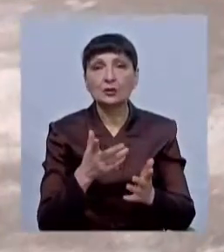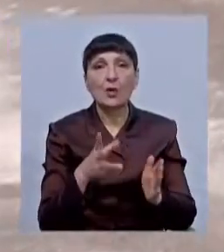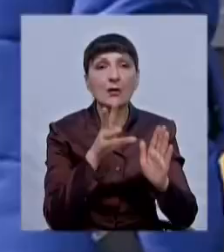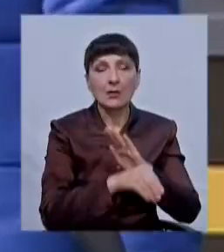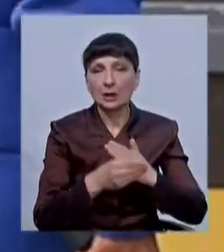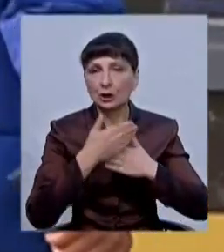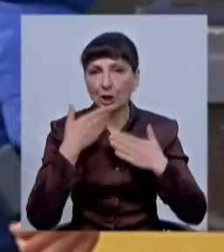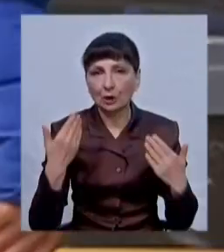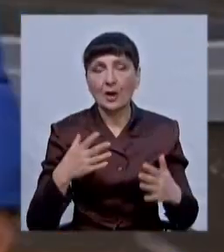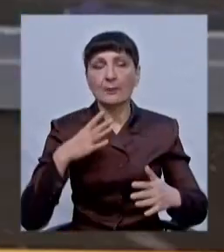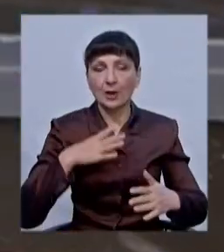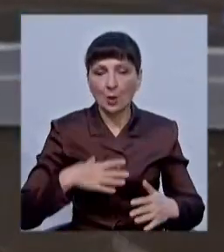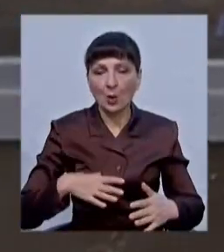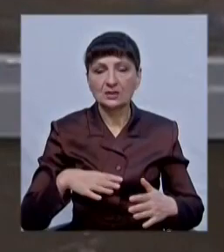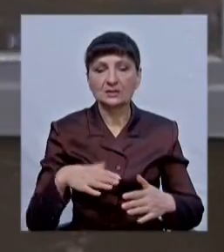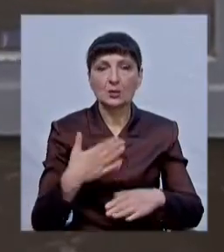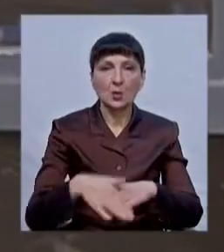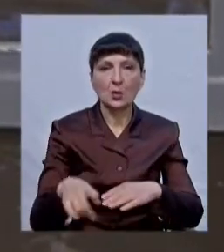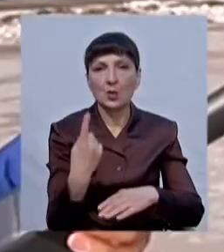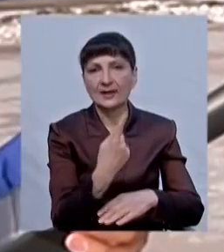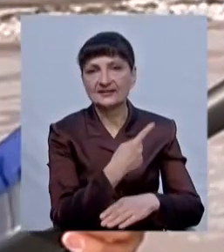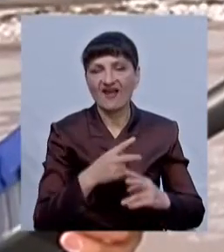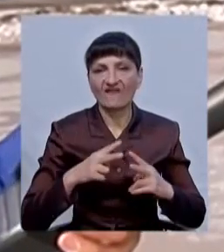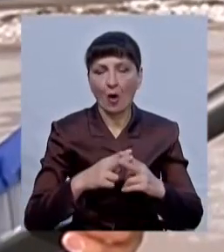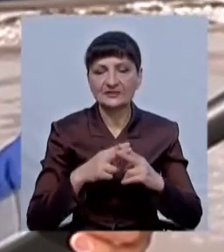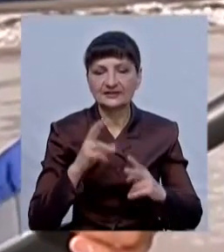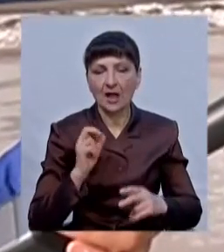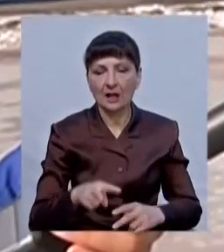не осталось. Вот и приходится скитаться возле вокзалов.